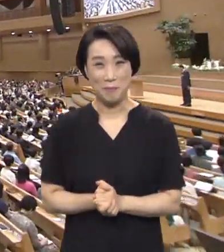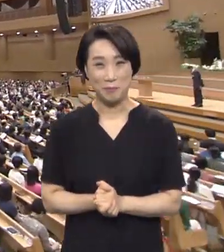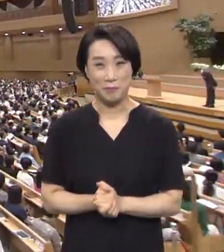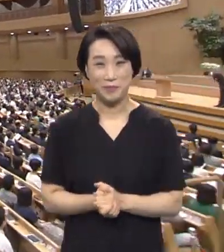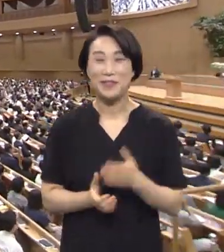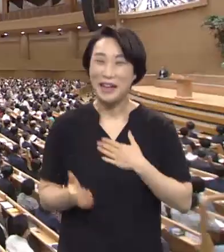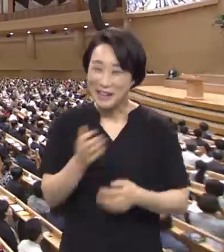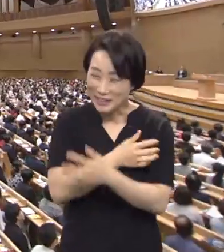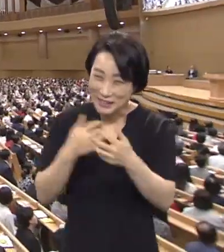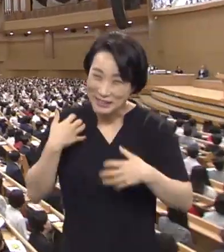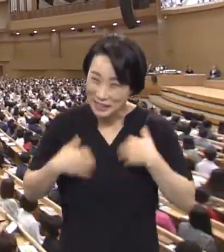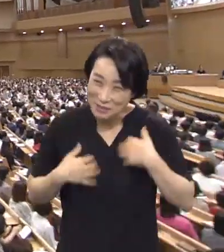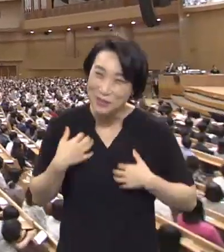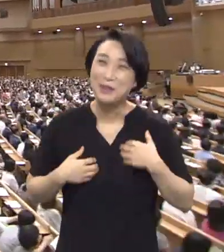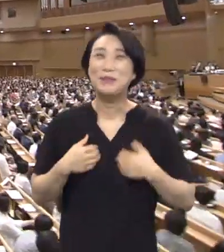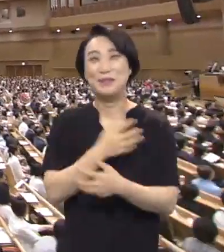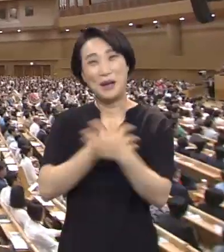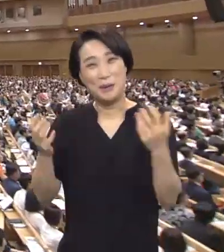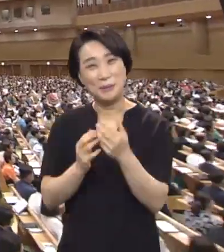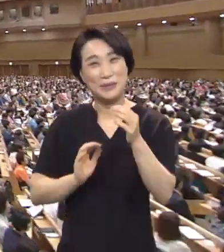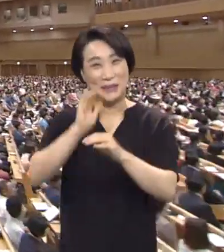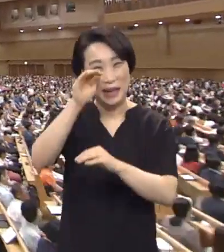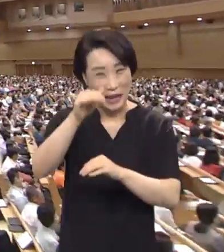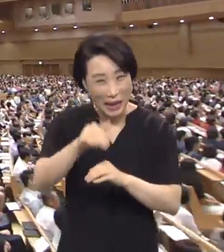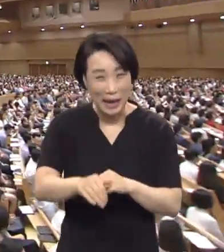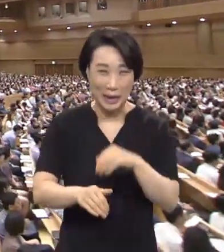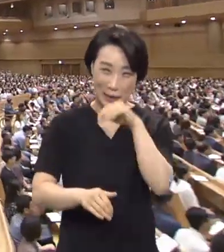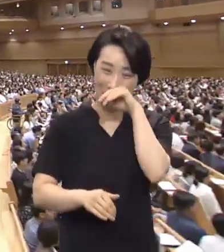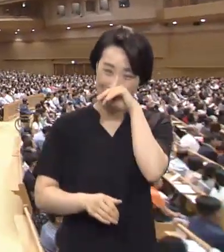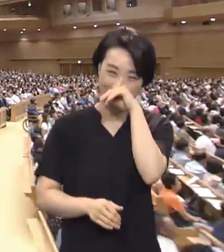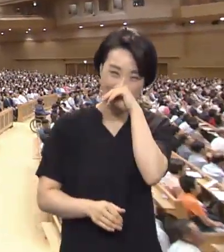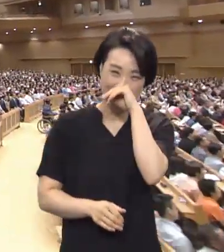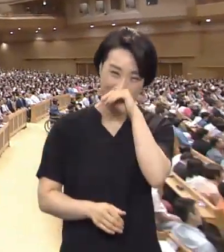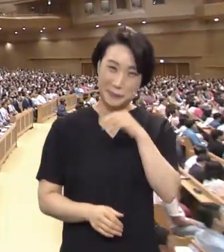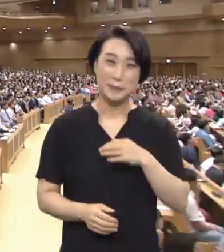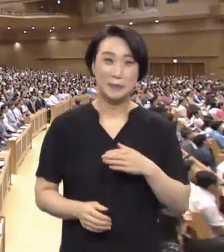내 기쁨 넘치네